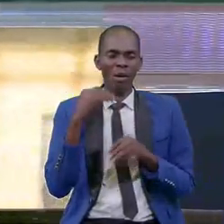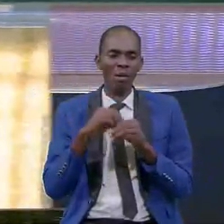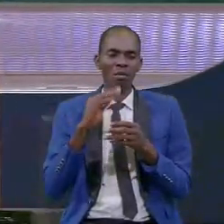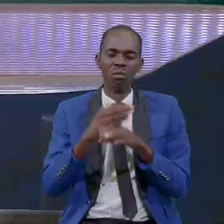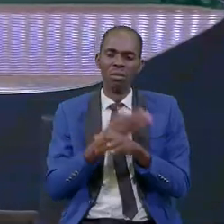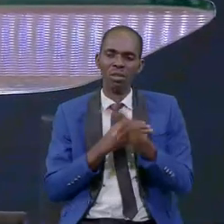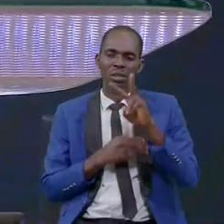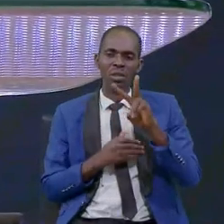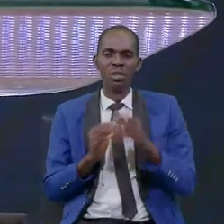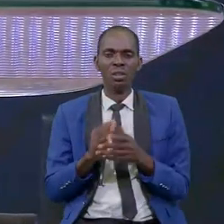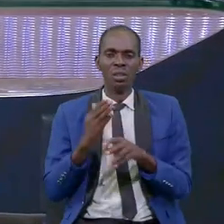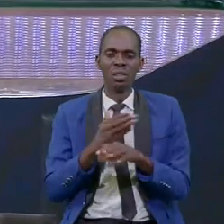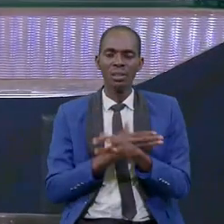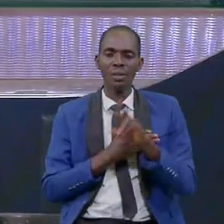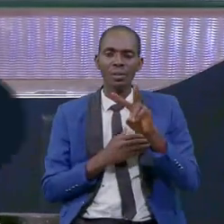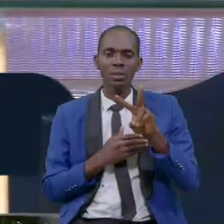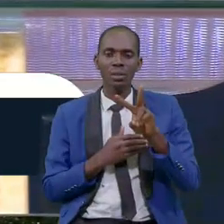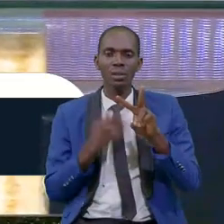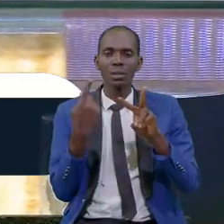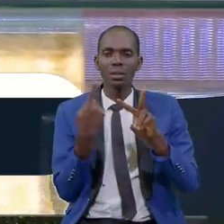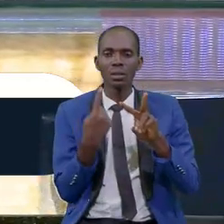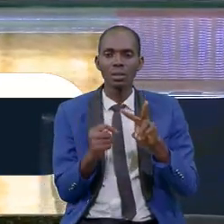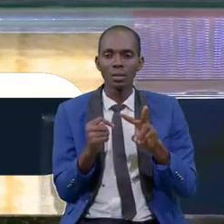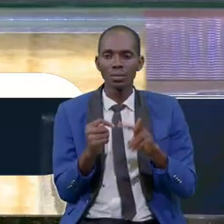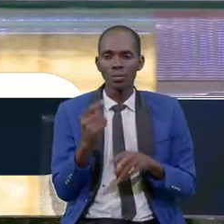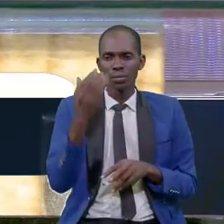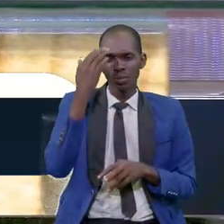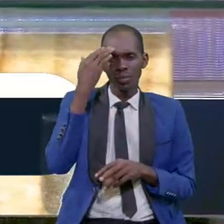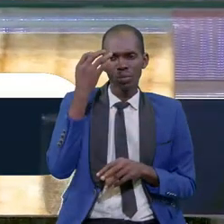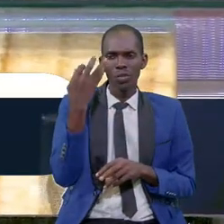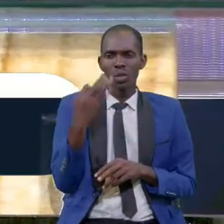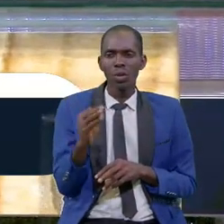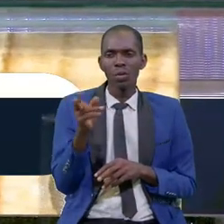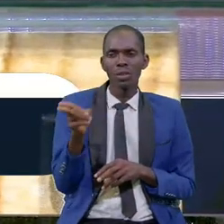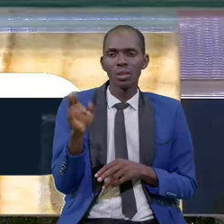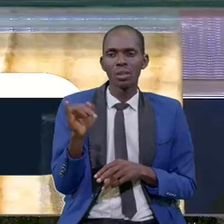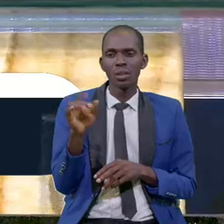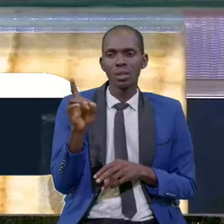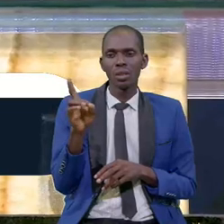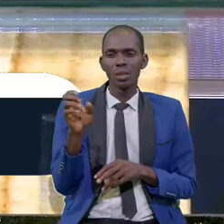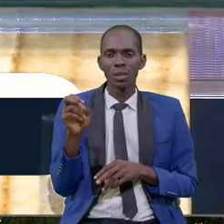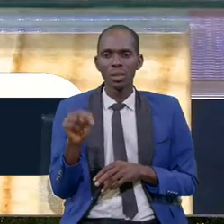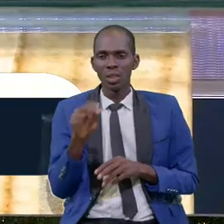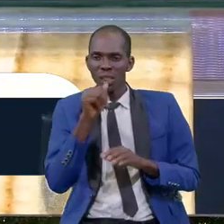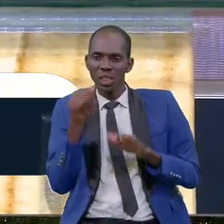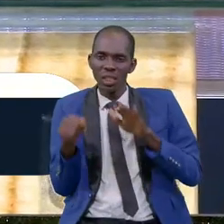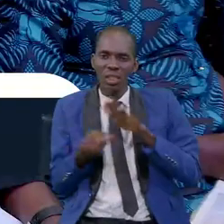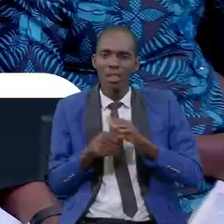mal. Nous allons voir deuxième partie ici. C'est le discernement des mains qui contrôlent en